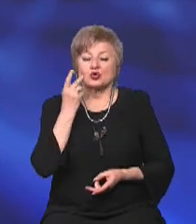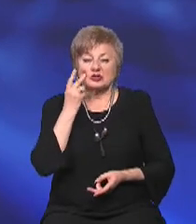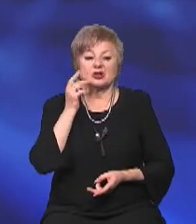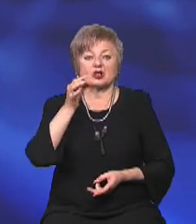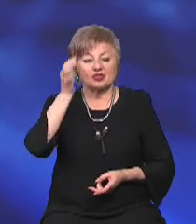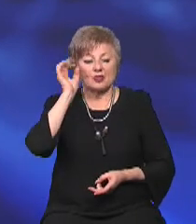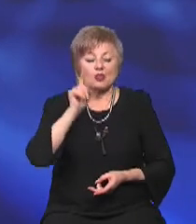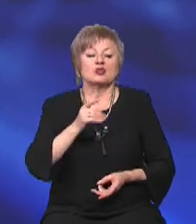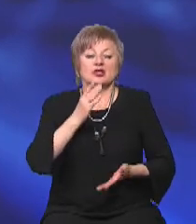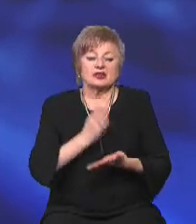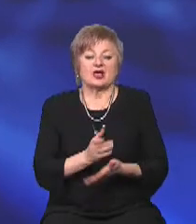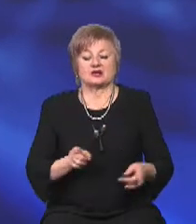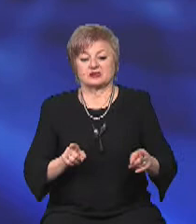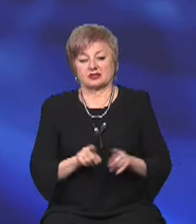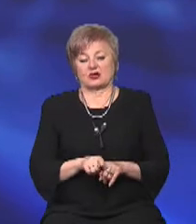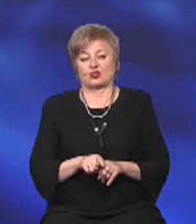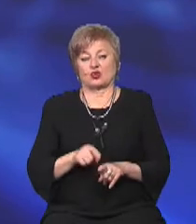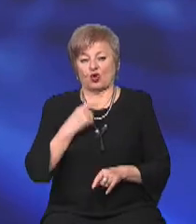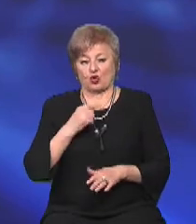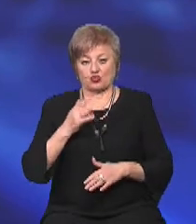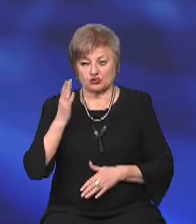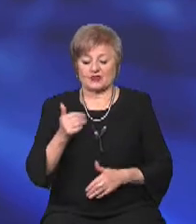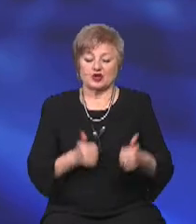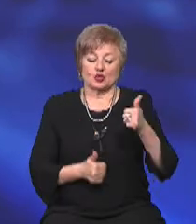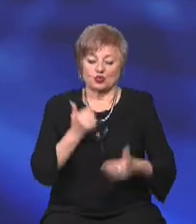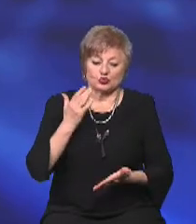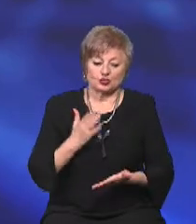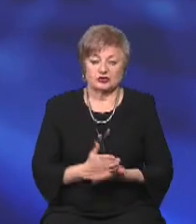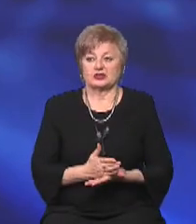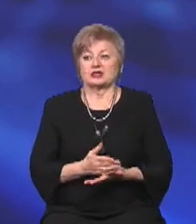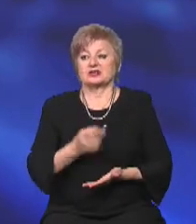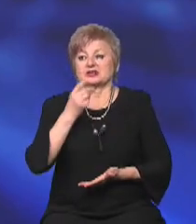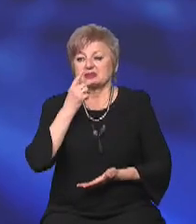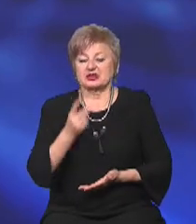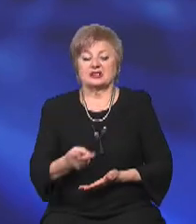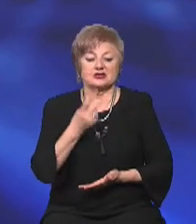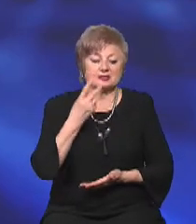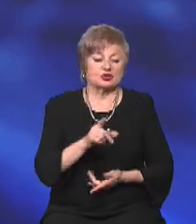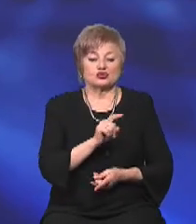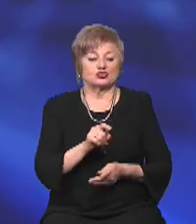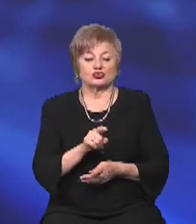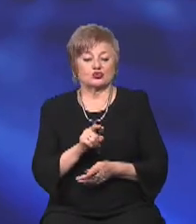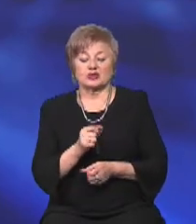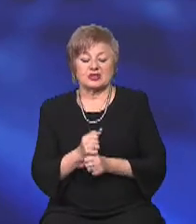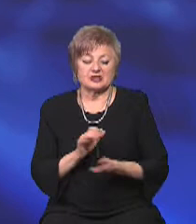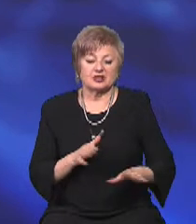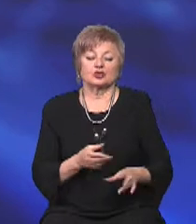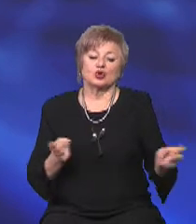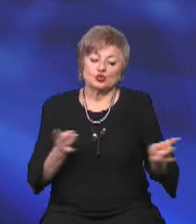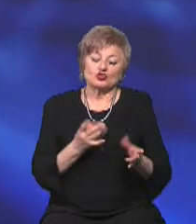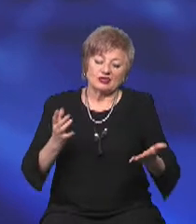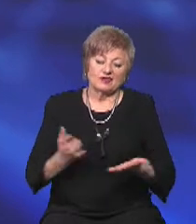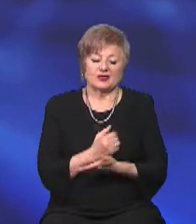нагадувати, що є таке. І що є такий конкурс, і що справді, дивіться, ось реалізований, і що справді можна виграти. Тому що